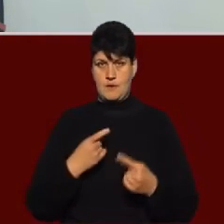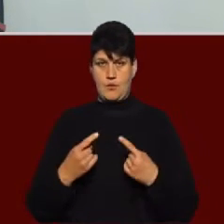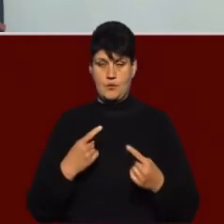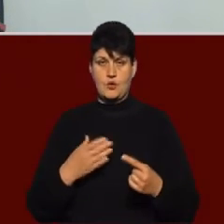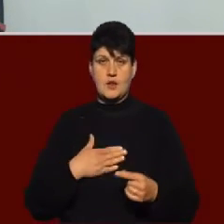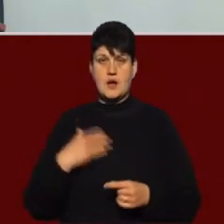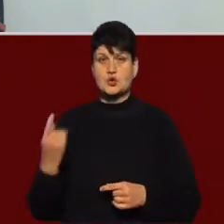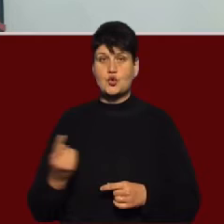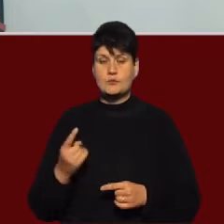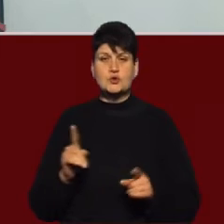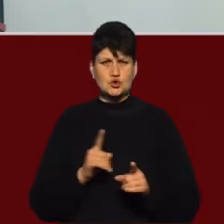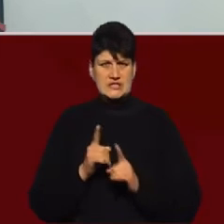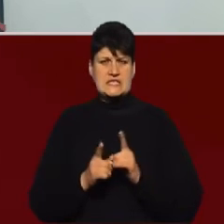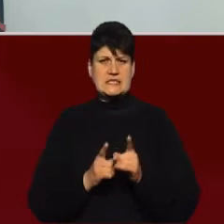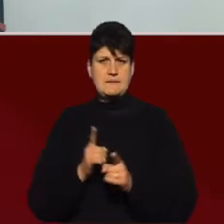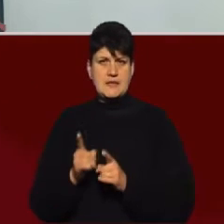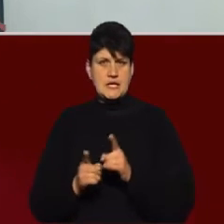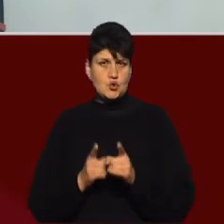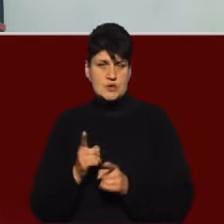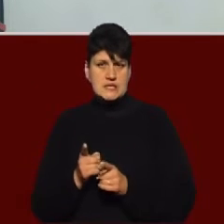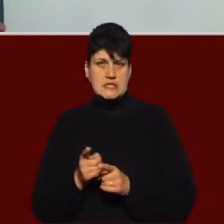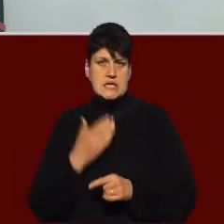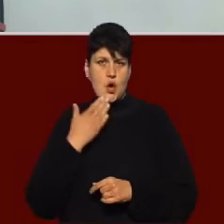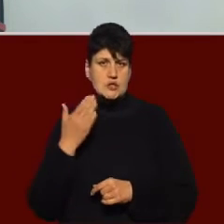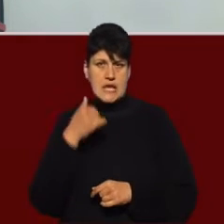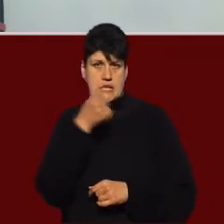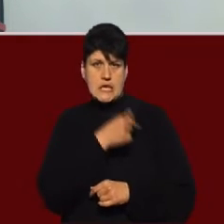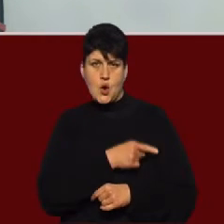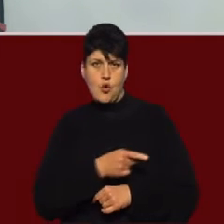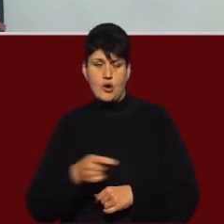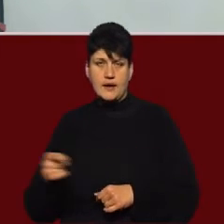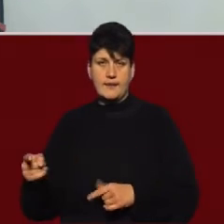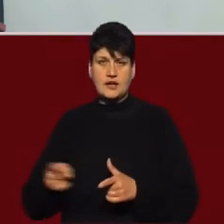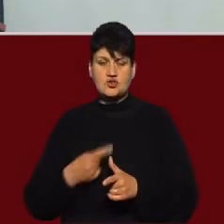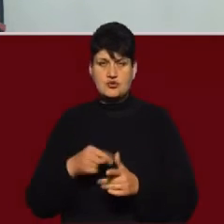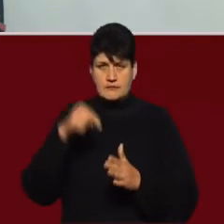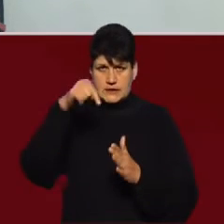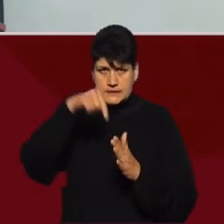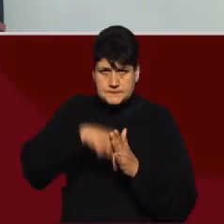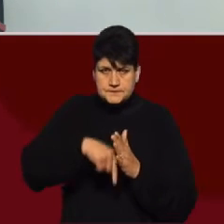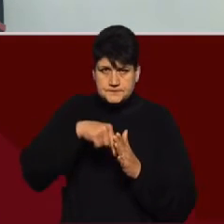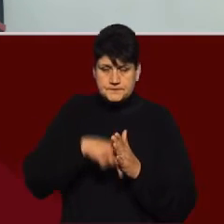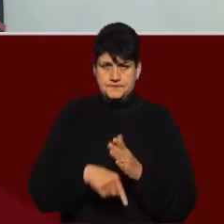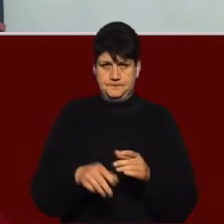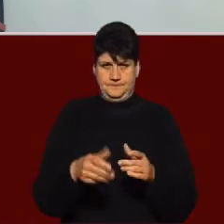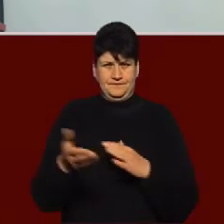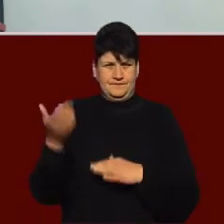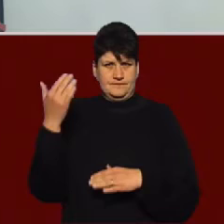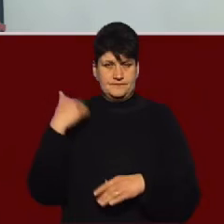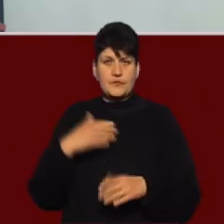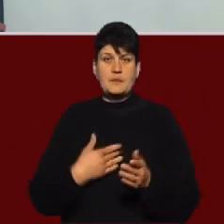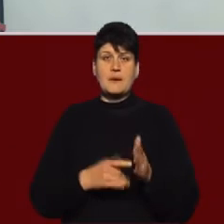змінюється за, можливо, останні роки, чи взагалі в глибшому, більшому відрізку часу, наприклад, починаючи від